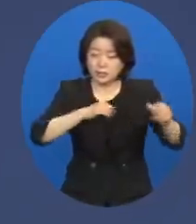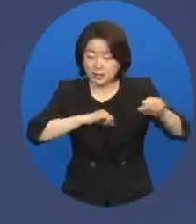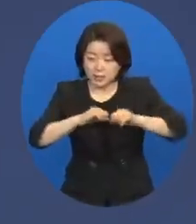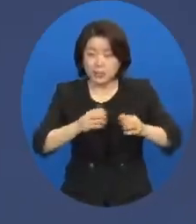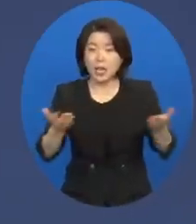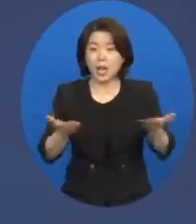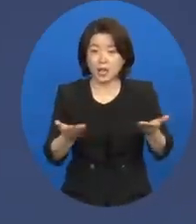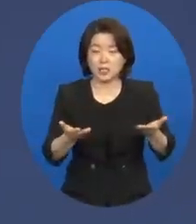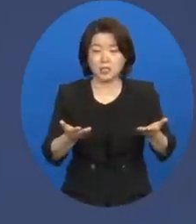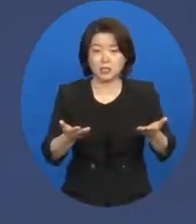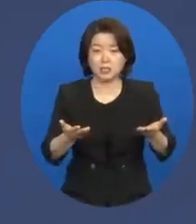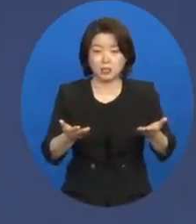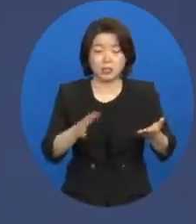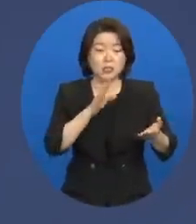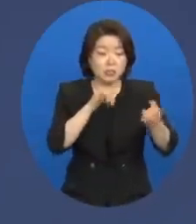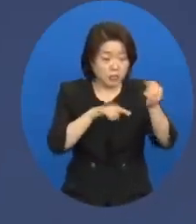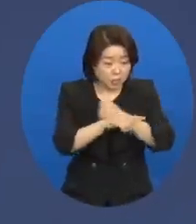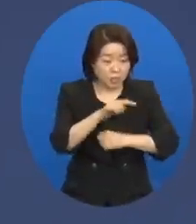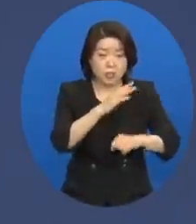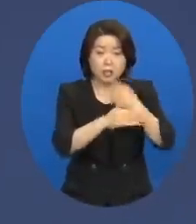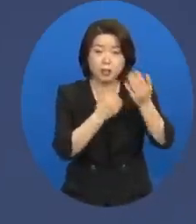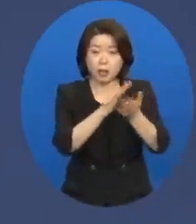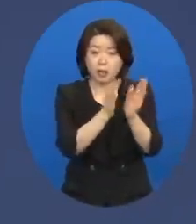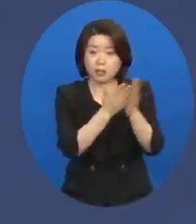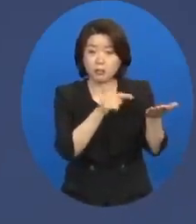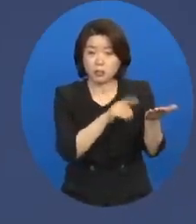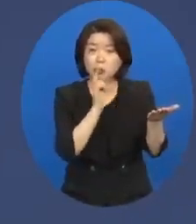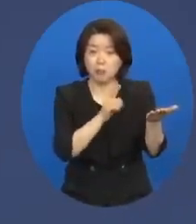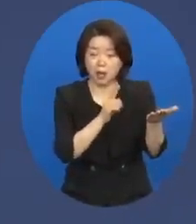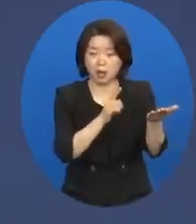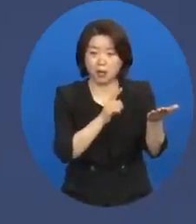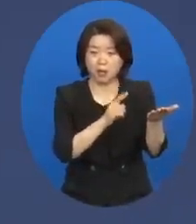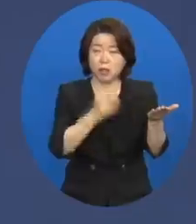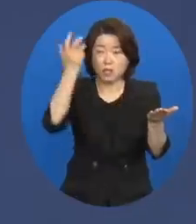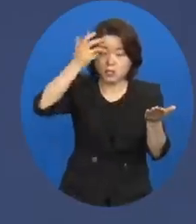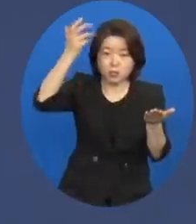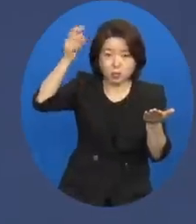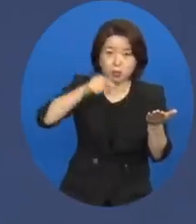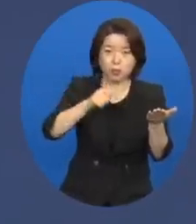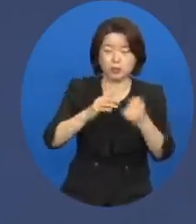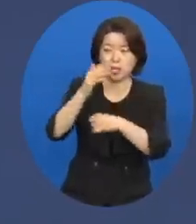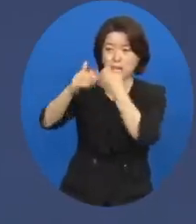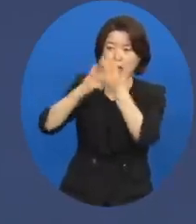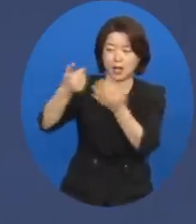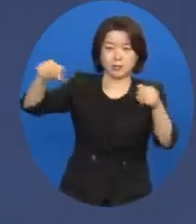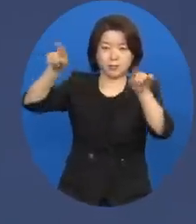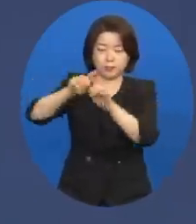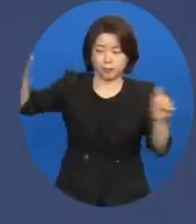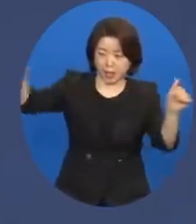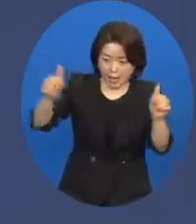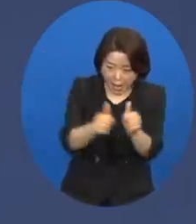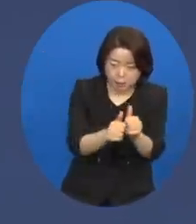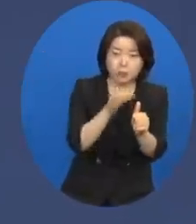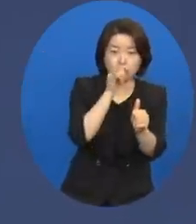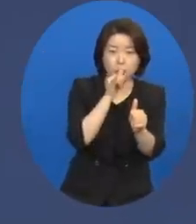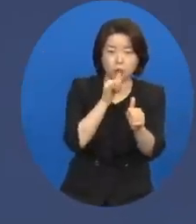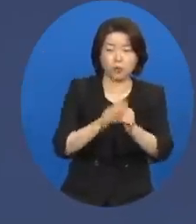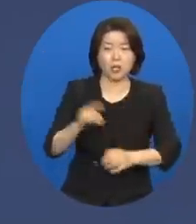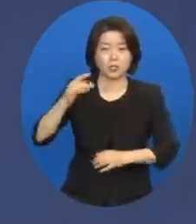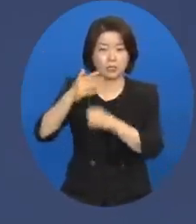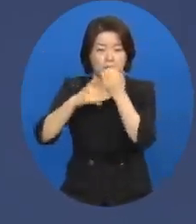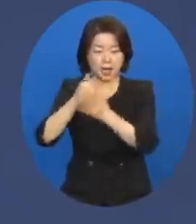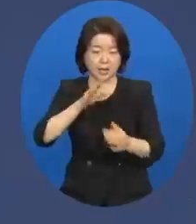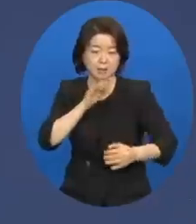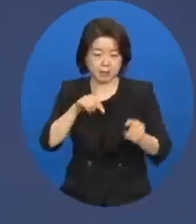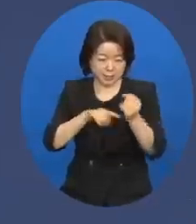일, 이게 바로 이 진리의 말씀 아니겠어요? 그들의 영혼이 하나님 함께 하나님과 함께하고 그 하나님의